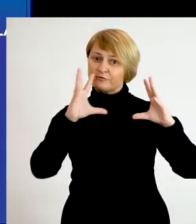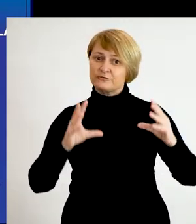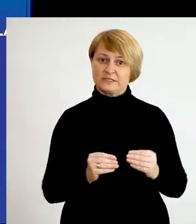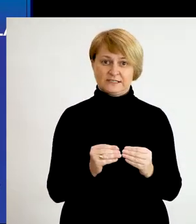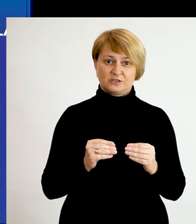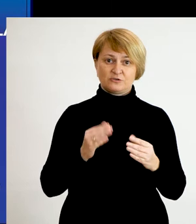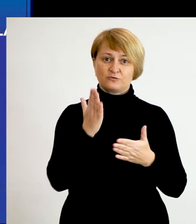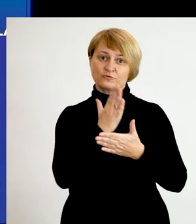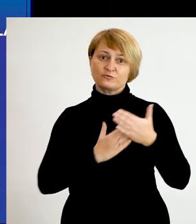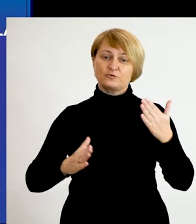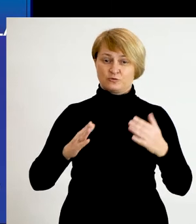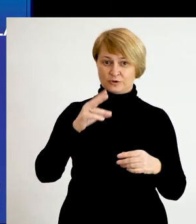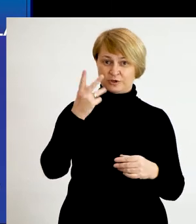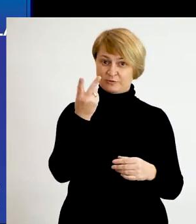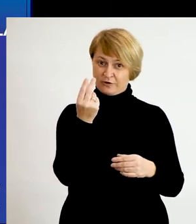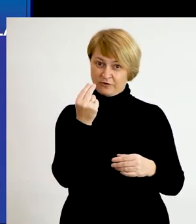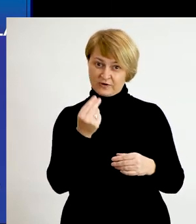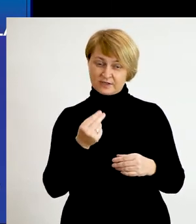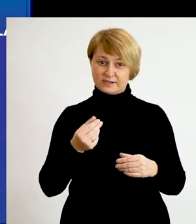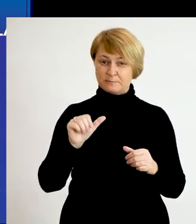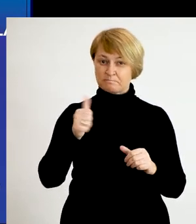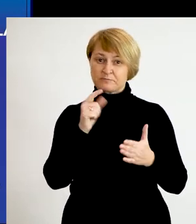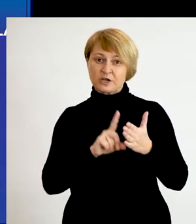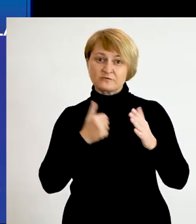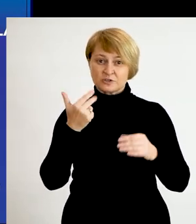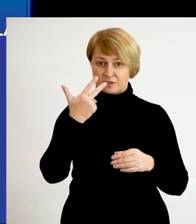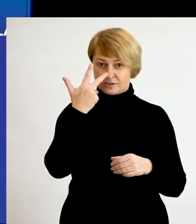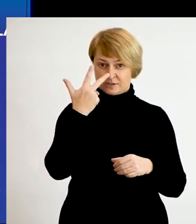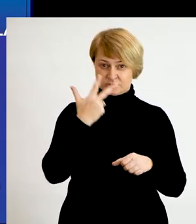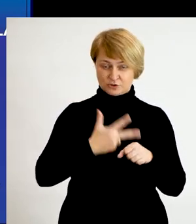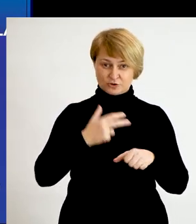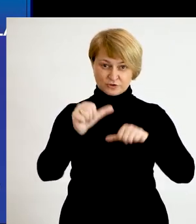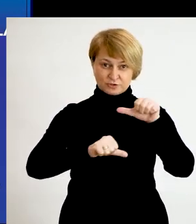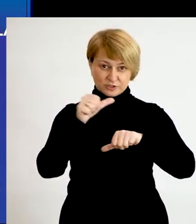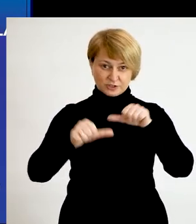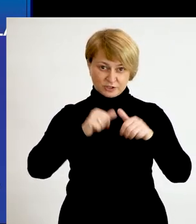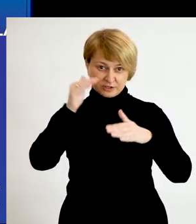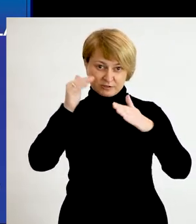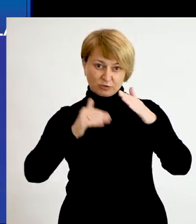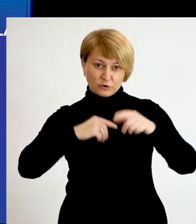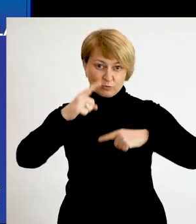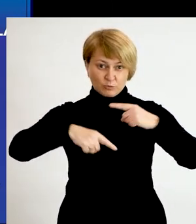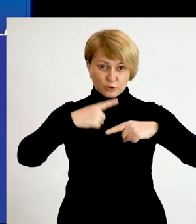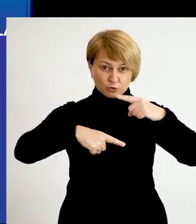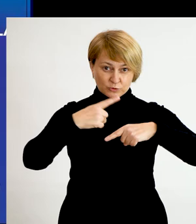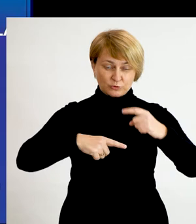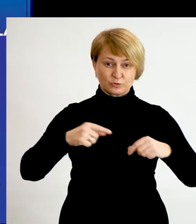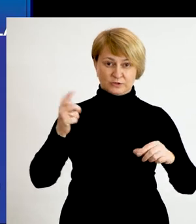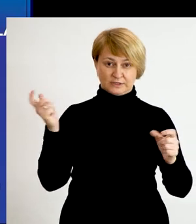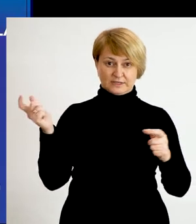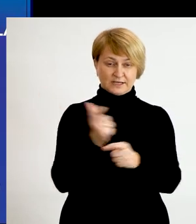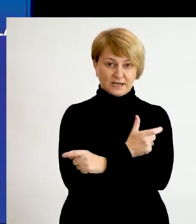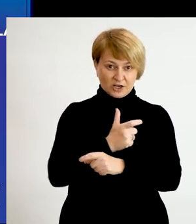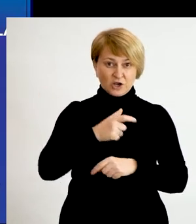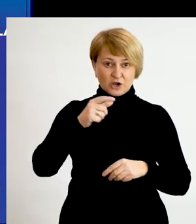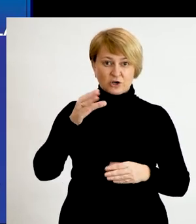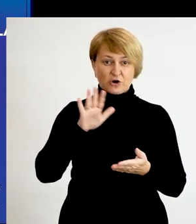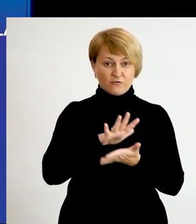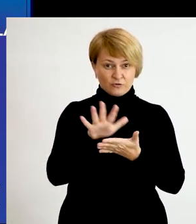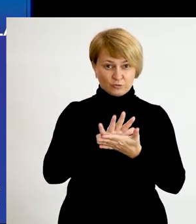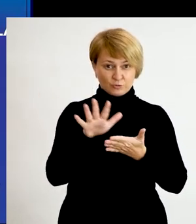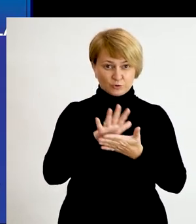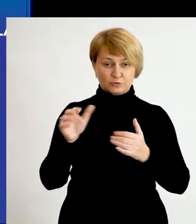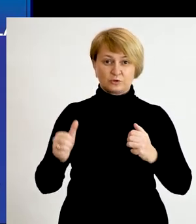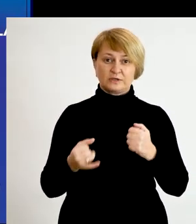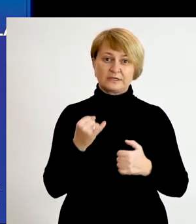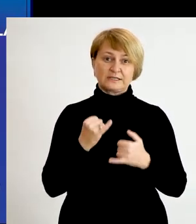wiecie, w kwartale drugim pierwszy raz od 30 lat zaraportowano spadek produktu krajowego brutto,